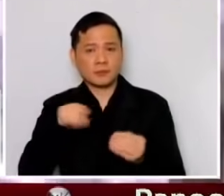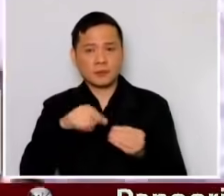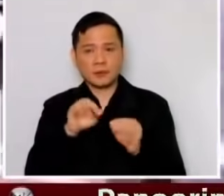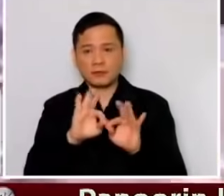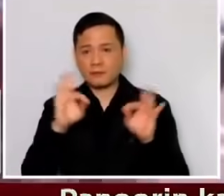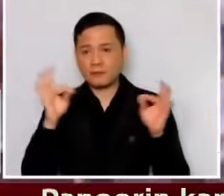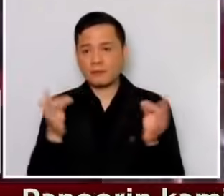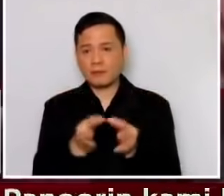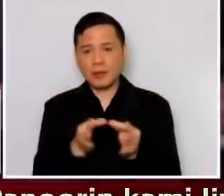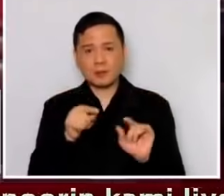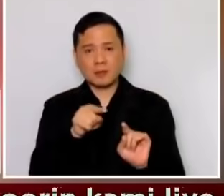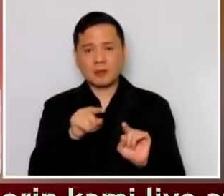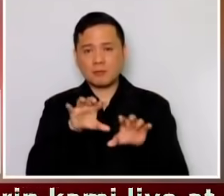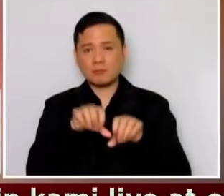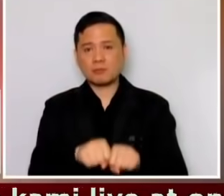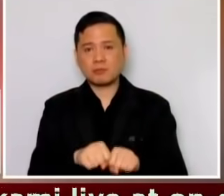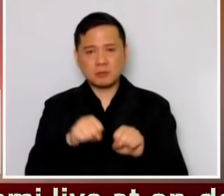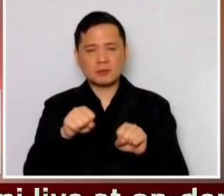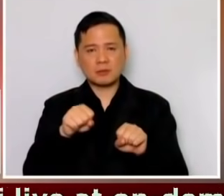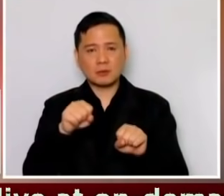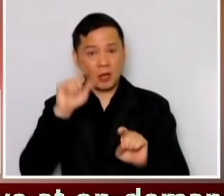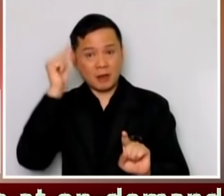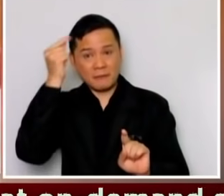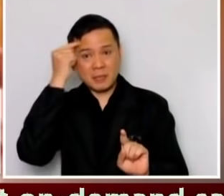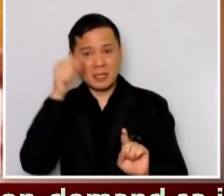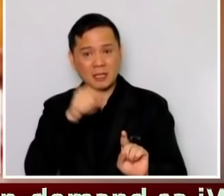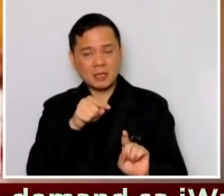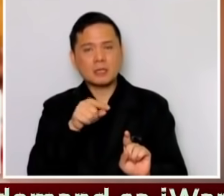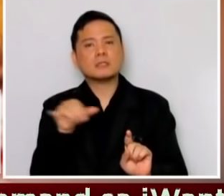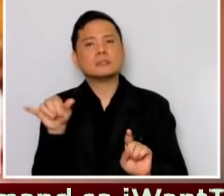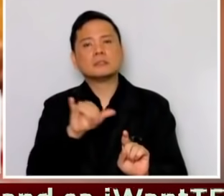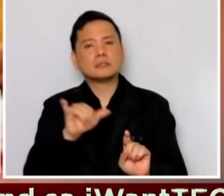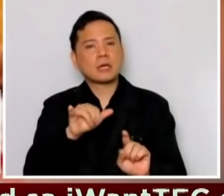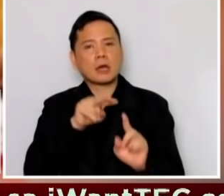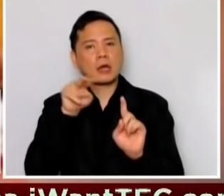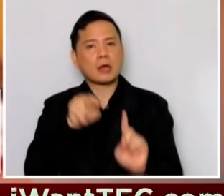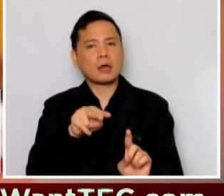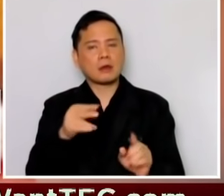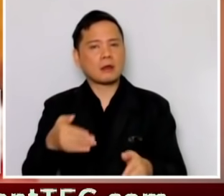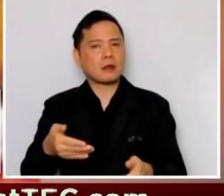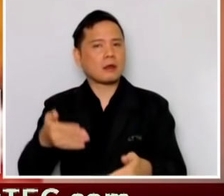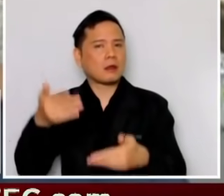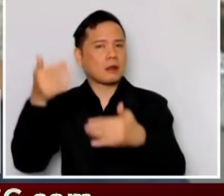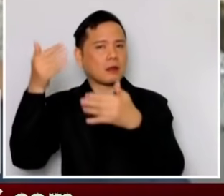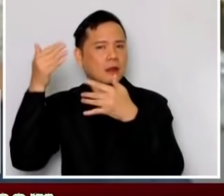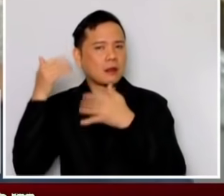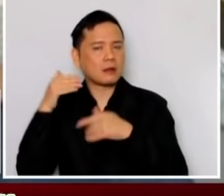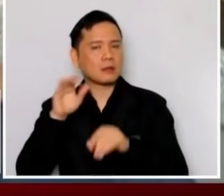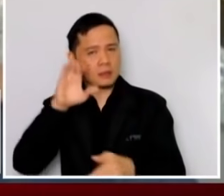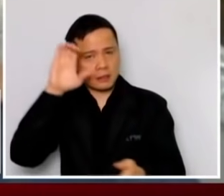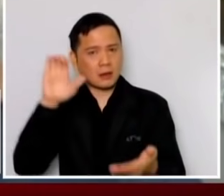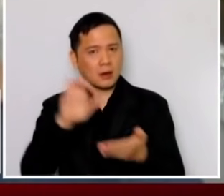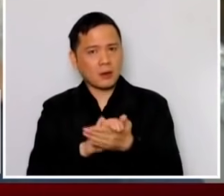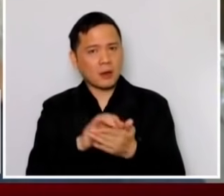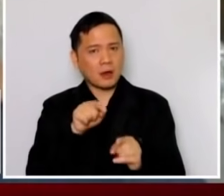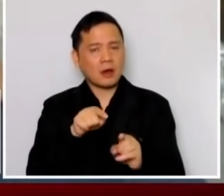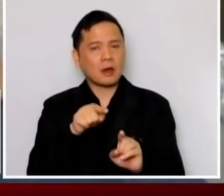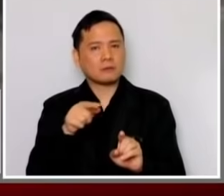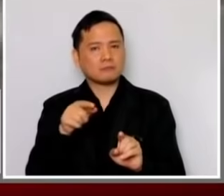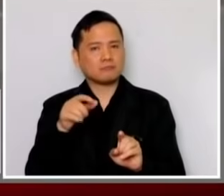asawa bilang mayor ng Naga City. Halimbawa sa amin, while nung natapos